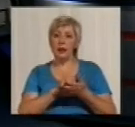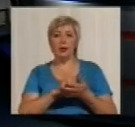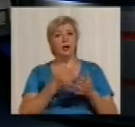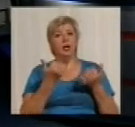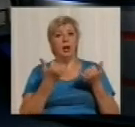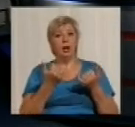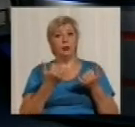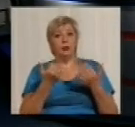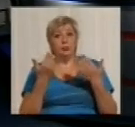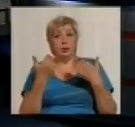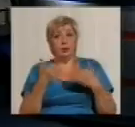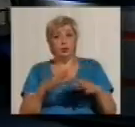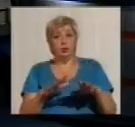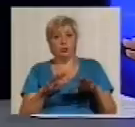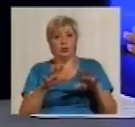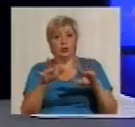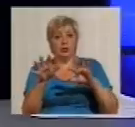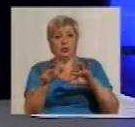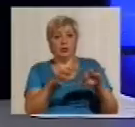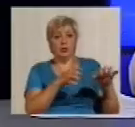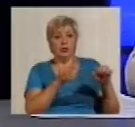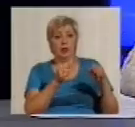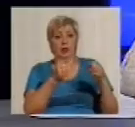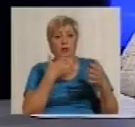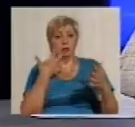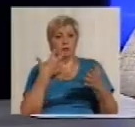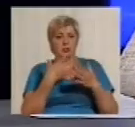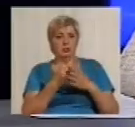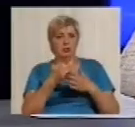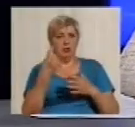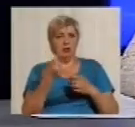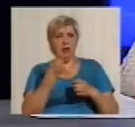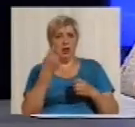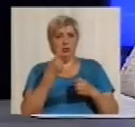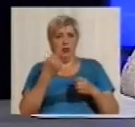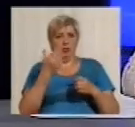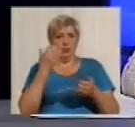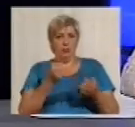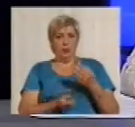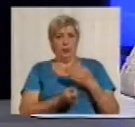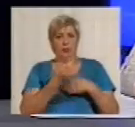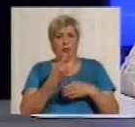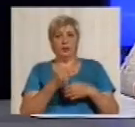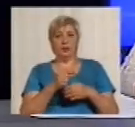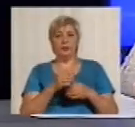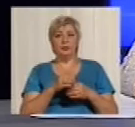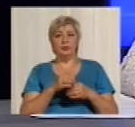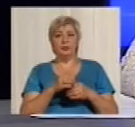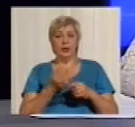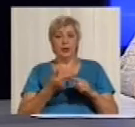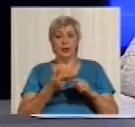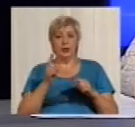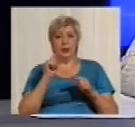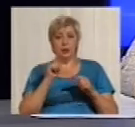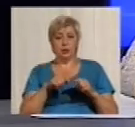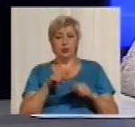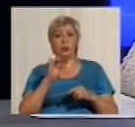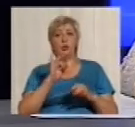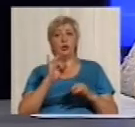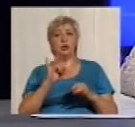і цільове призначення, де вказана фірма «Промпоставка А». Угу. На цьому історія